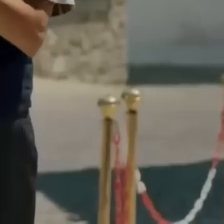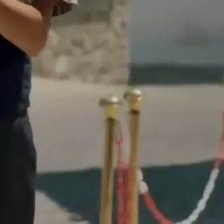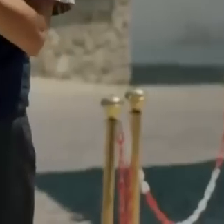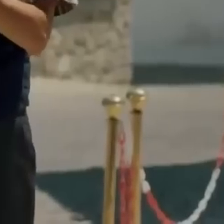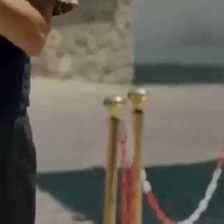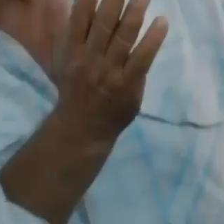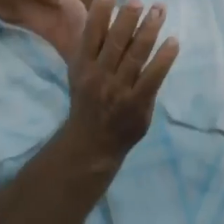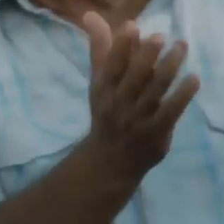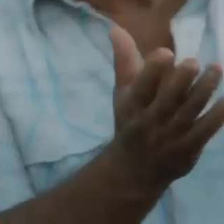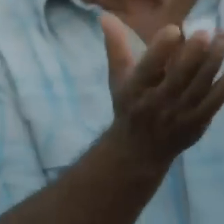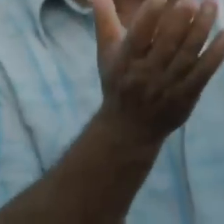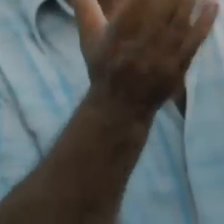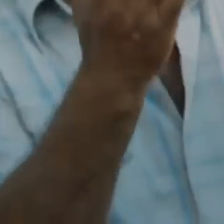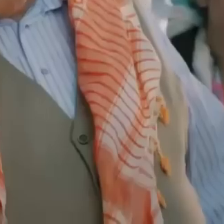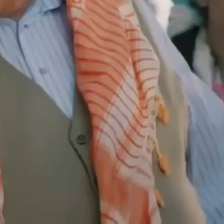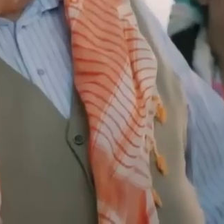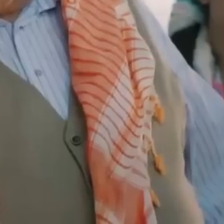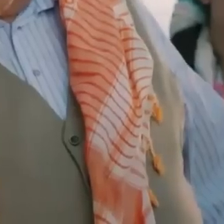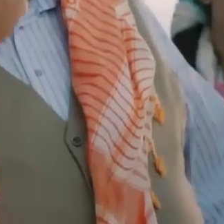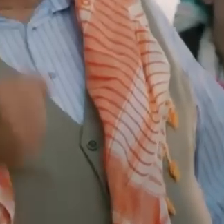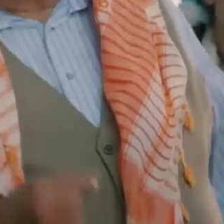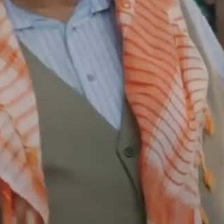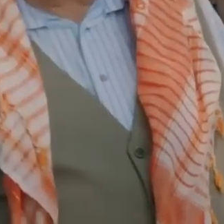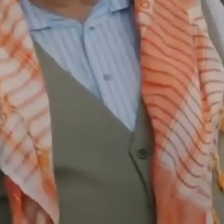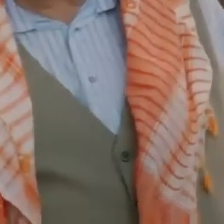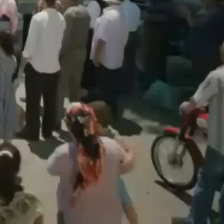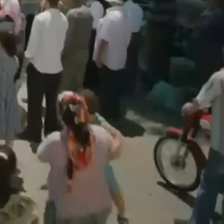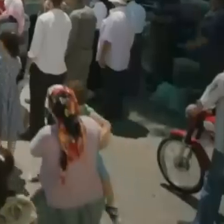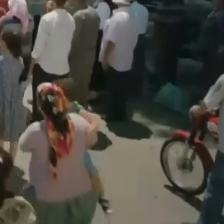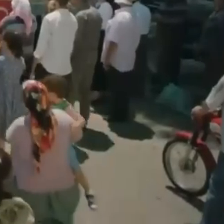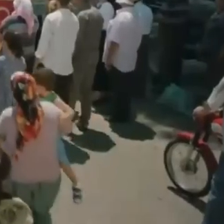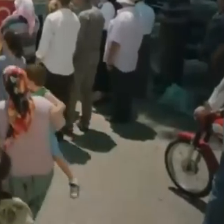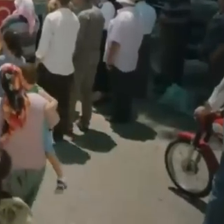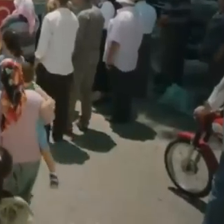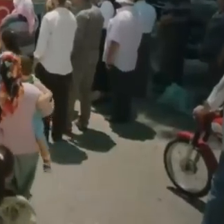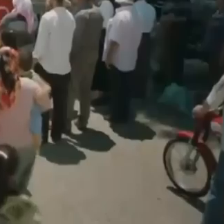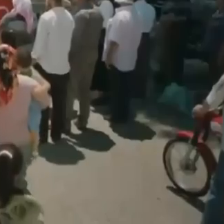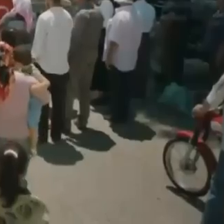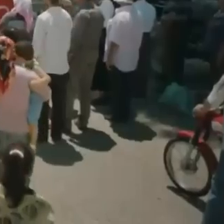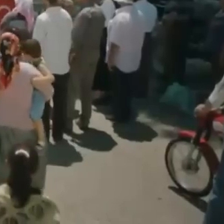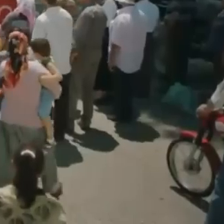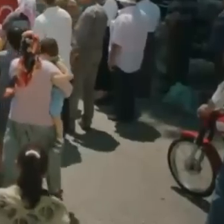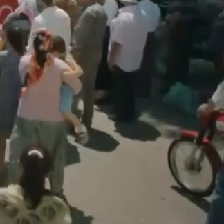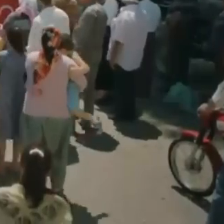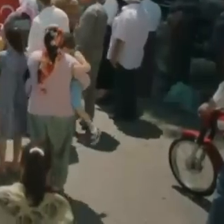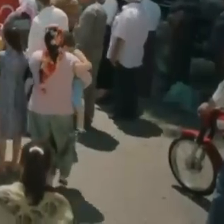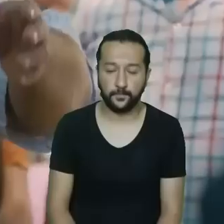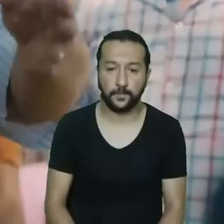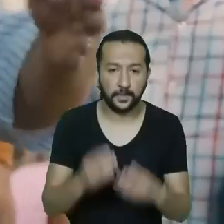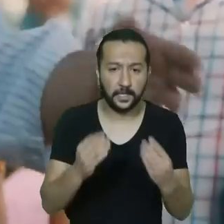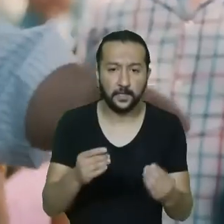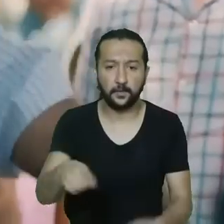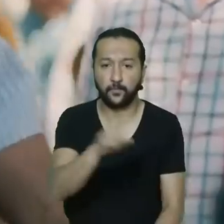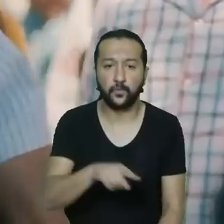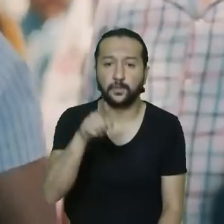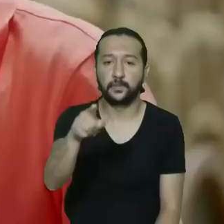Sadece sadıçlar alkışladı. Herkes şaşkın. Bronz zeybek heykelleri sadıçların kopyası. Sebahattin dürttü Fikri'yi. Yaklaşıp baktılar.